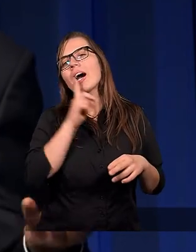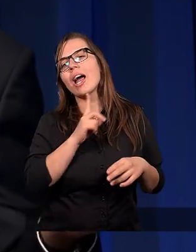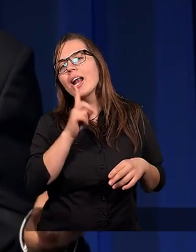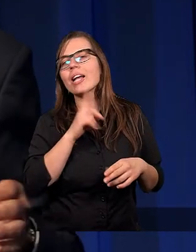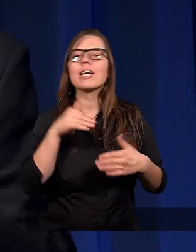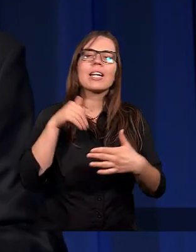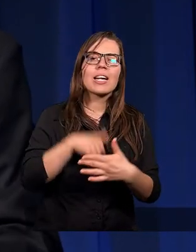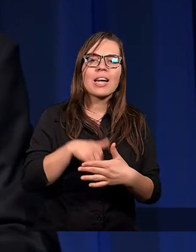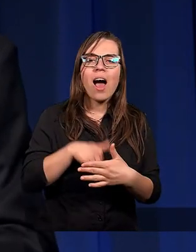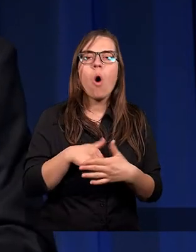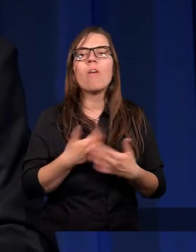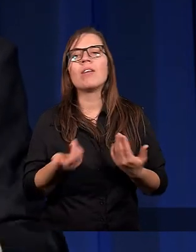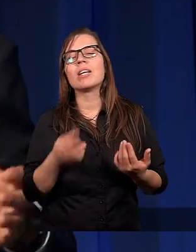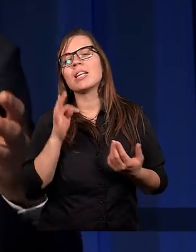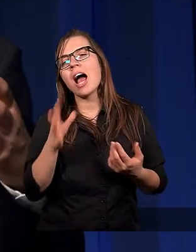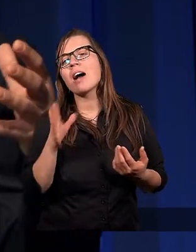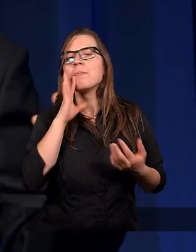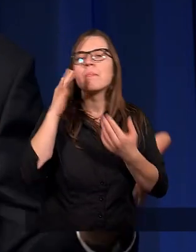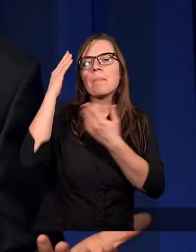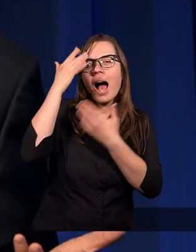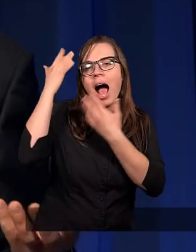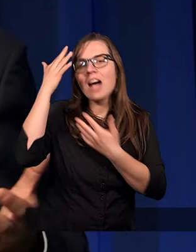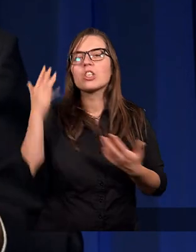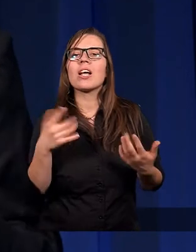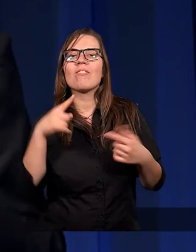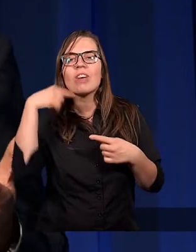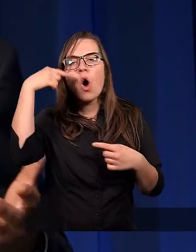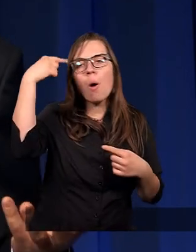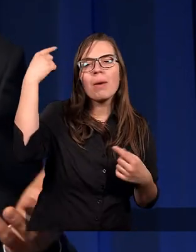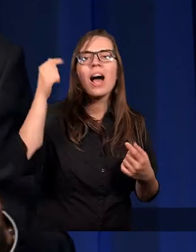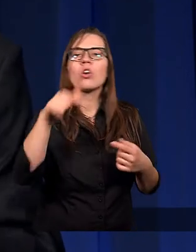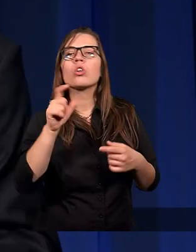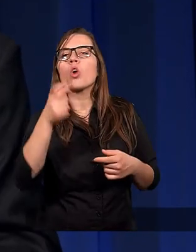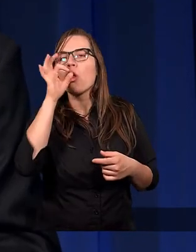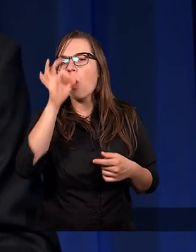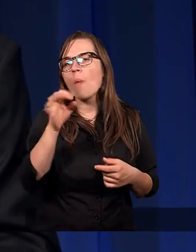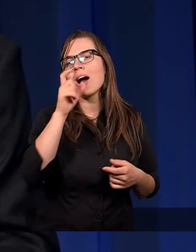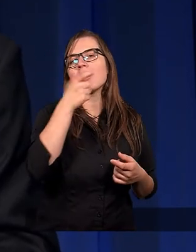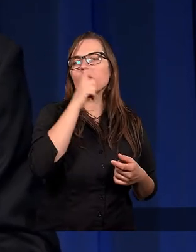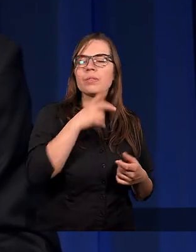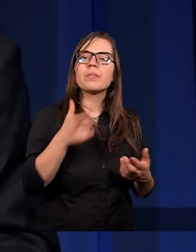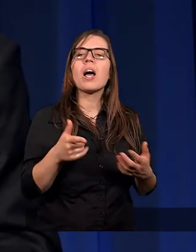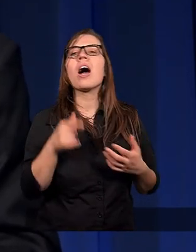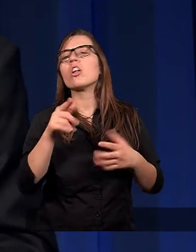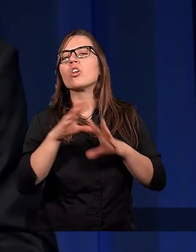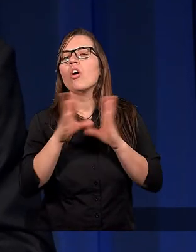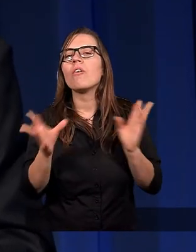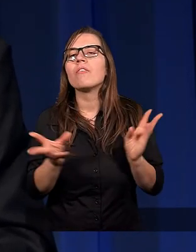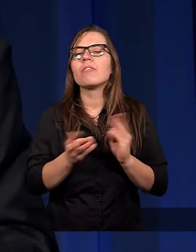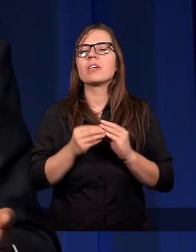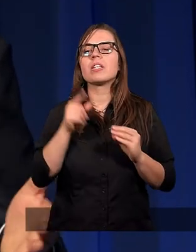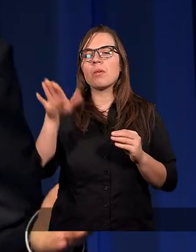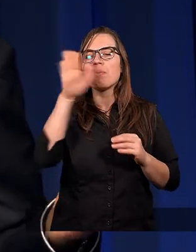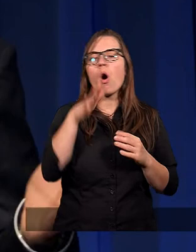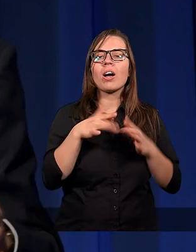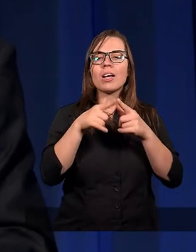religijnych zachowań, pewnych marzeń, wyobrażeń, myślenia o tym, co dobre, ale Bóg mówi, to wszystko idzie gdzieś tak bokiem